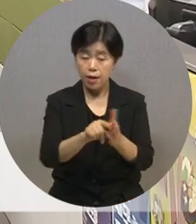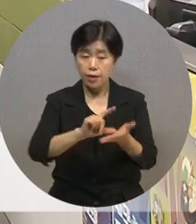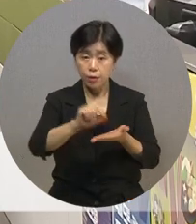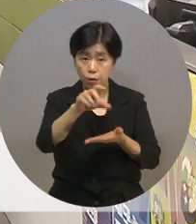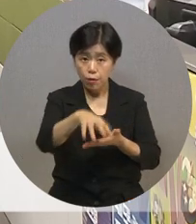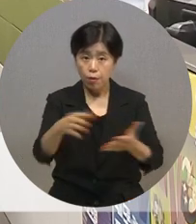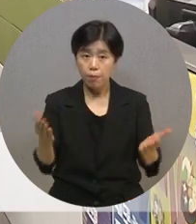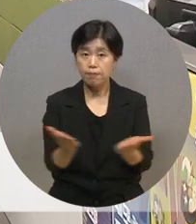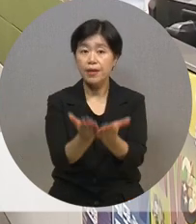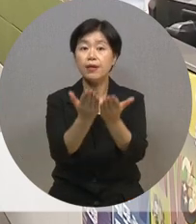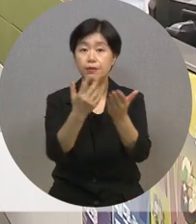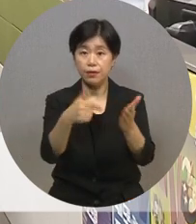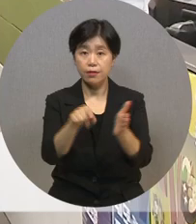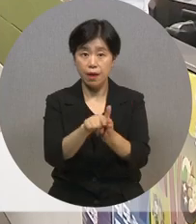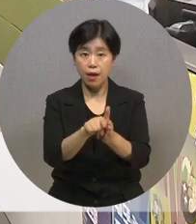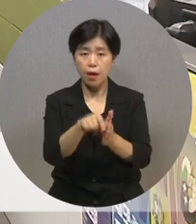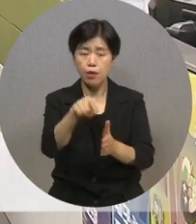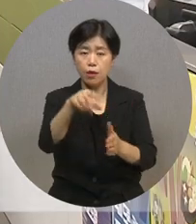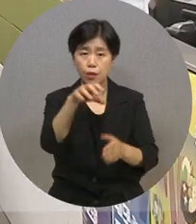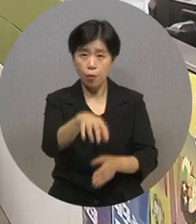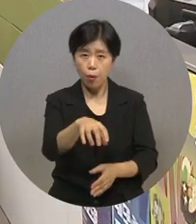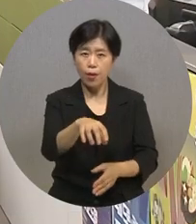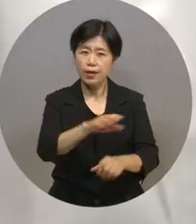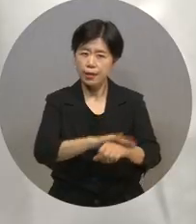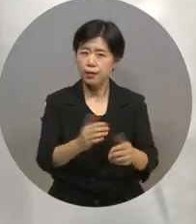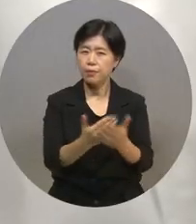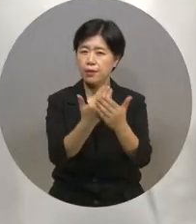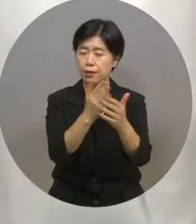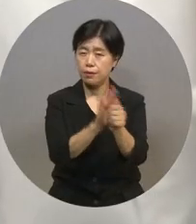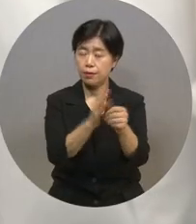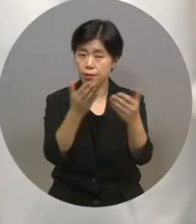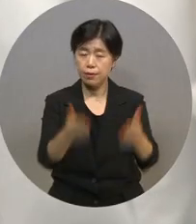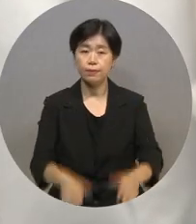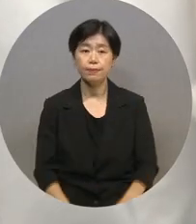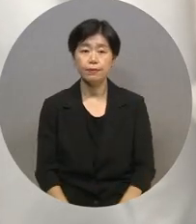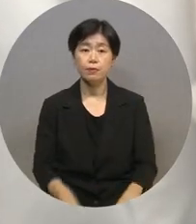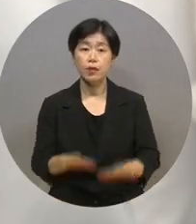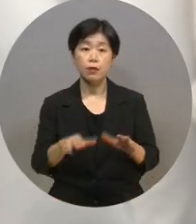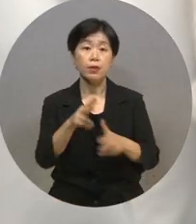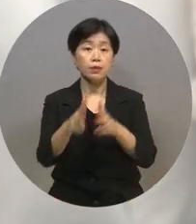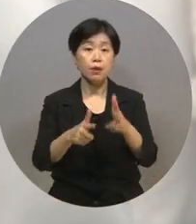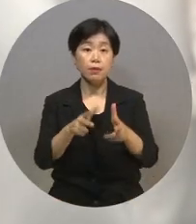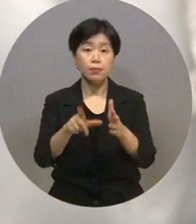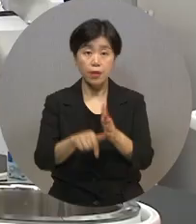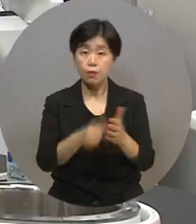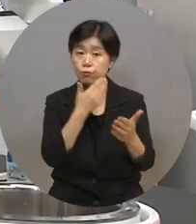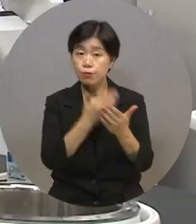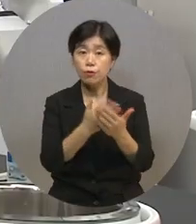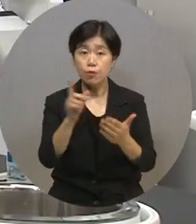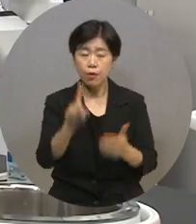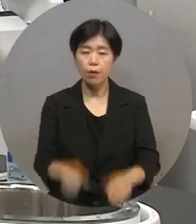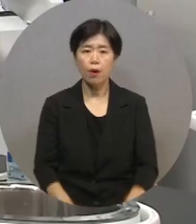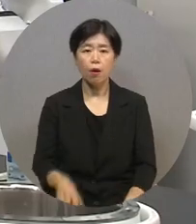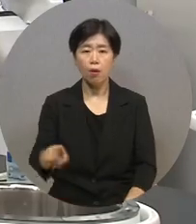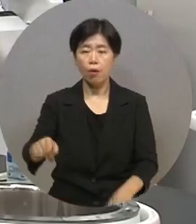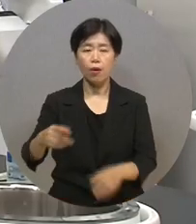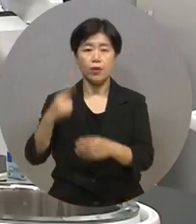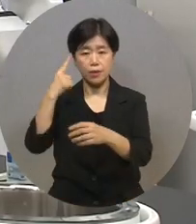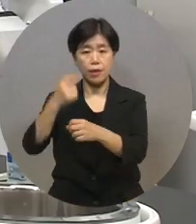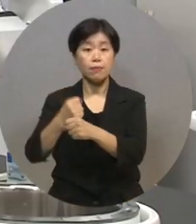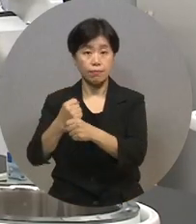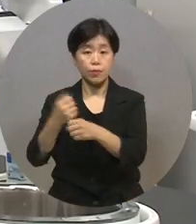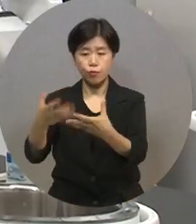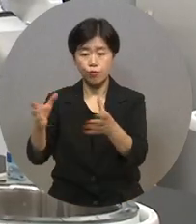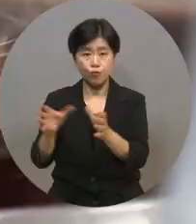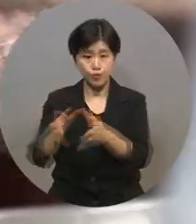양성을 통해 지역 소멸에 대응하겠습니다. 이번 사업의 핵심은 첨단 바이오 소재 융합센터 건립으로